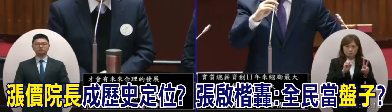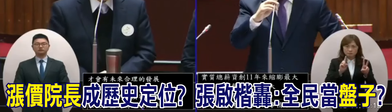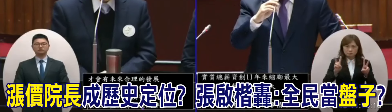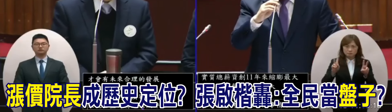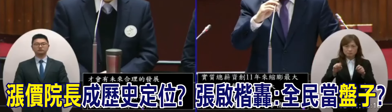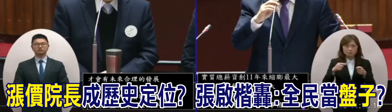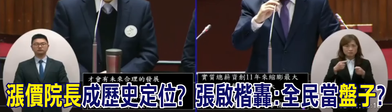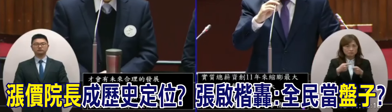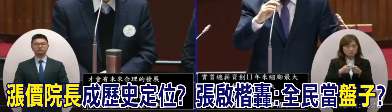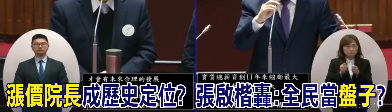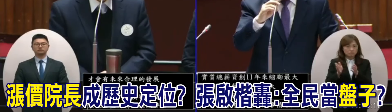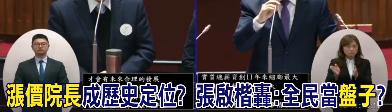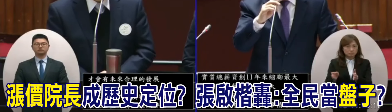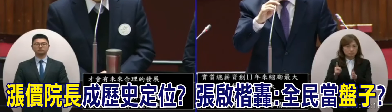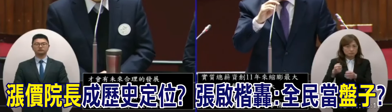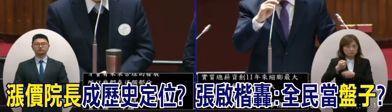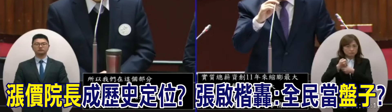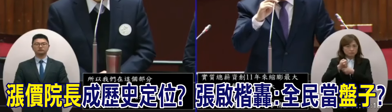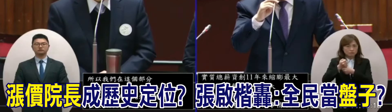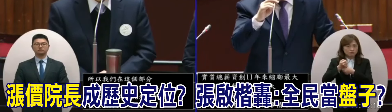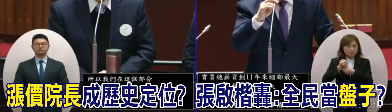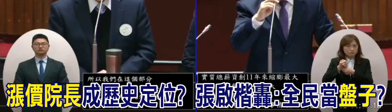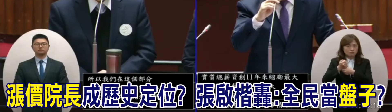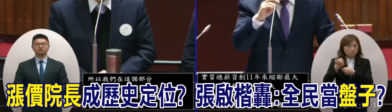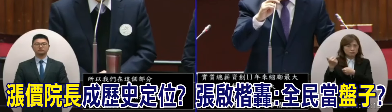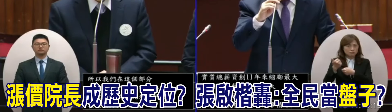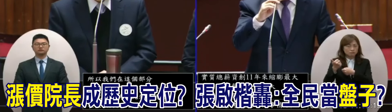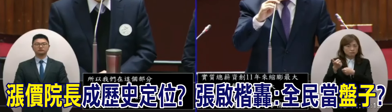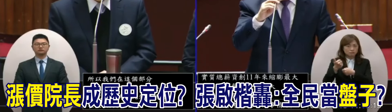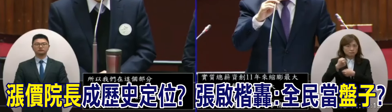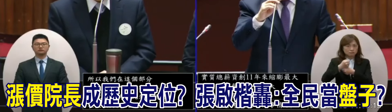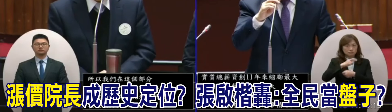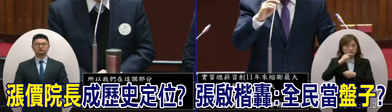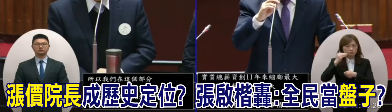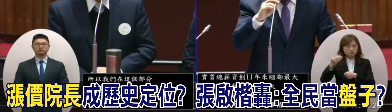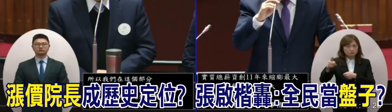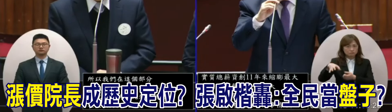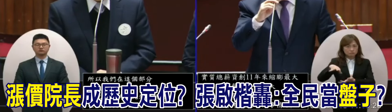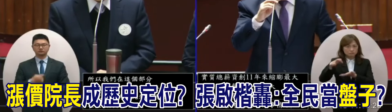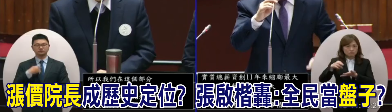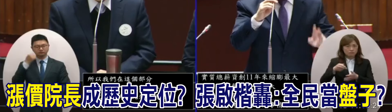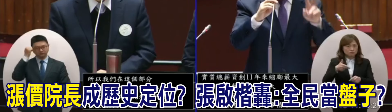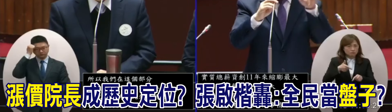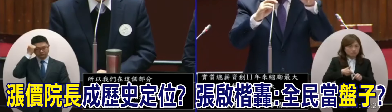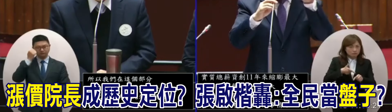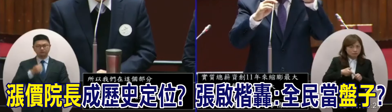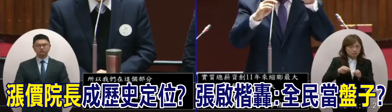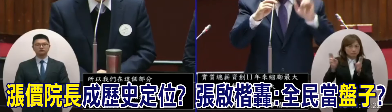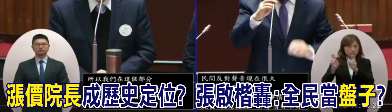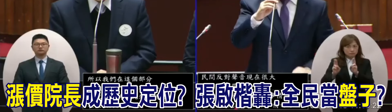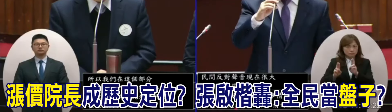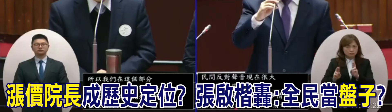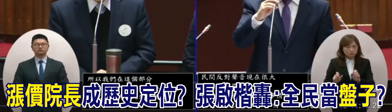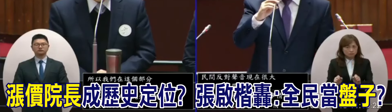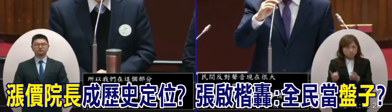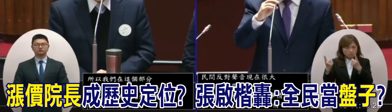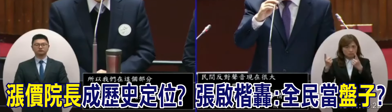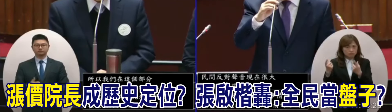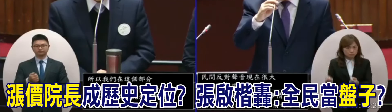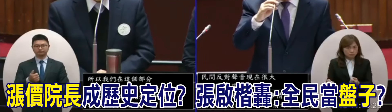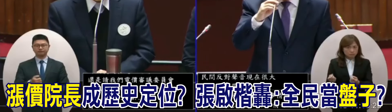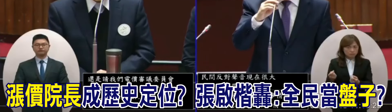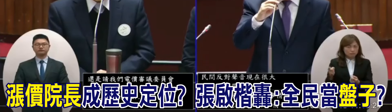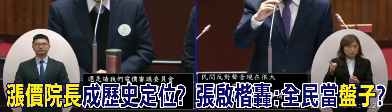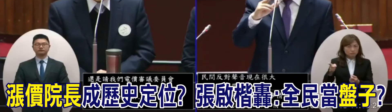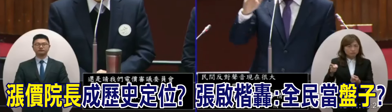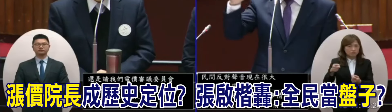2012年的时候，马英九那时候提的油电双涨，你应该有印象。 我记得。 我提醒你是有两个因素，第一个， 谢谢， 他在非洲